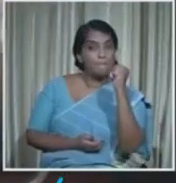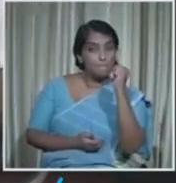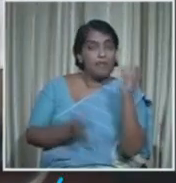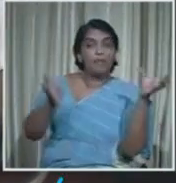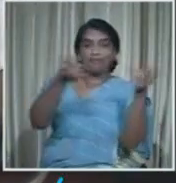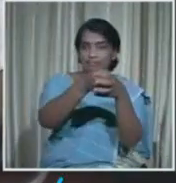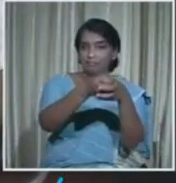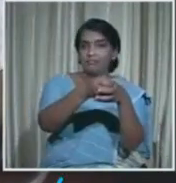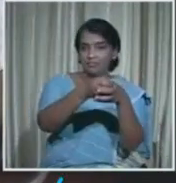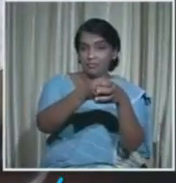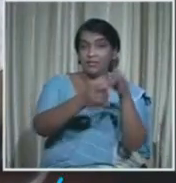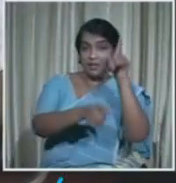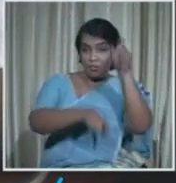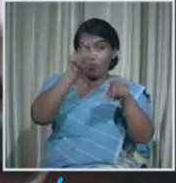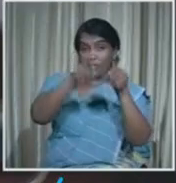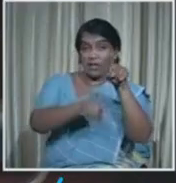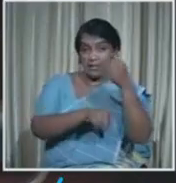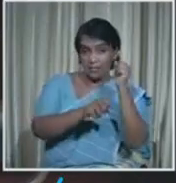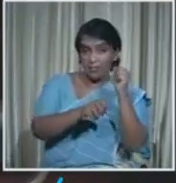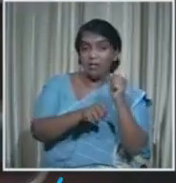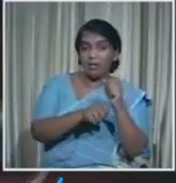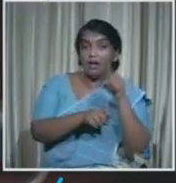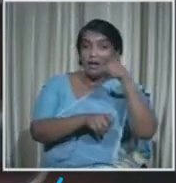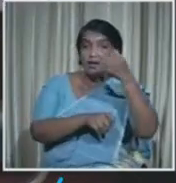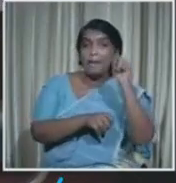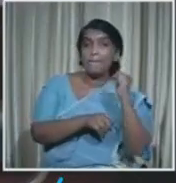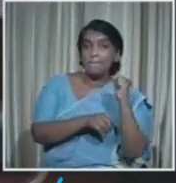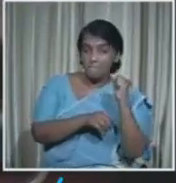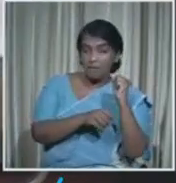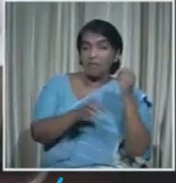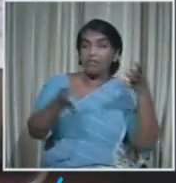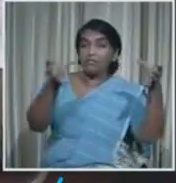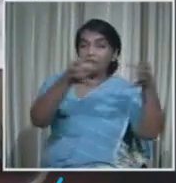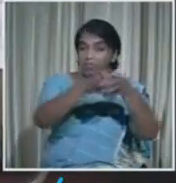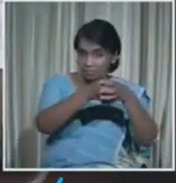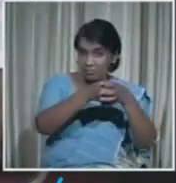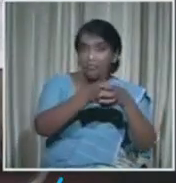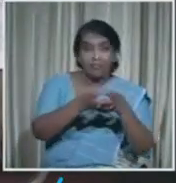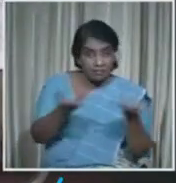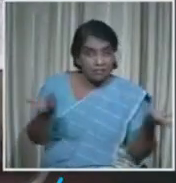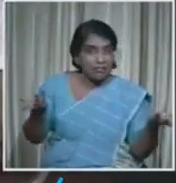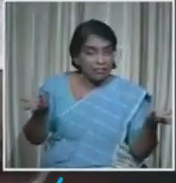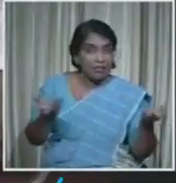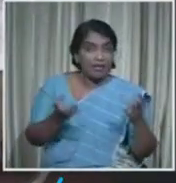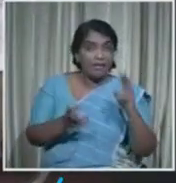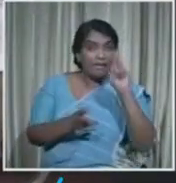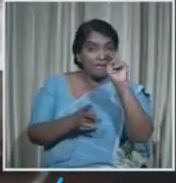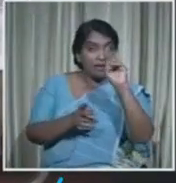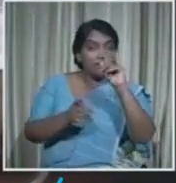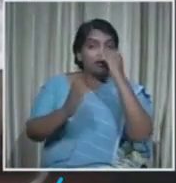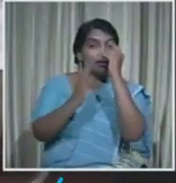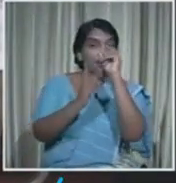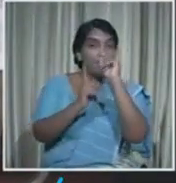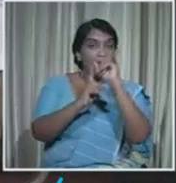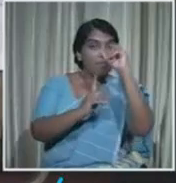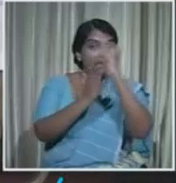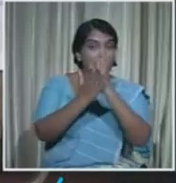ඉන්නෝනේ දැන් මේ 150ක් එක පැත්තක ඉඳගෙන නේද 20 වෙනි සංශෝධනයක් අනුමත